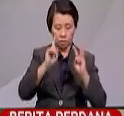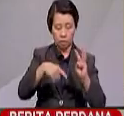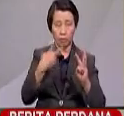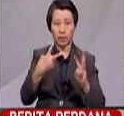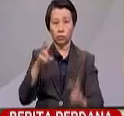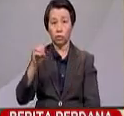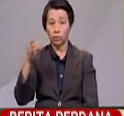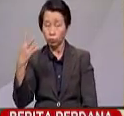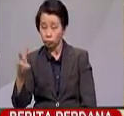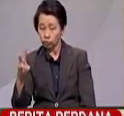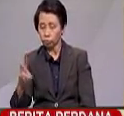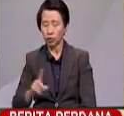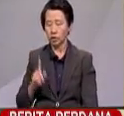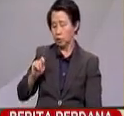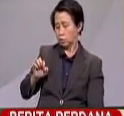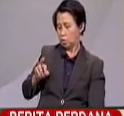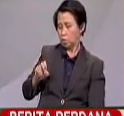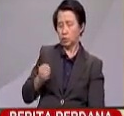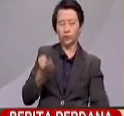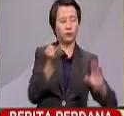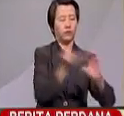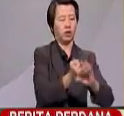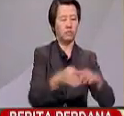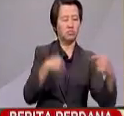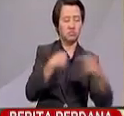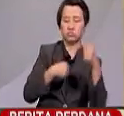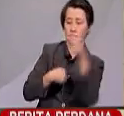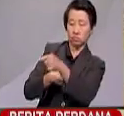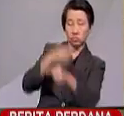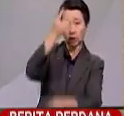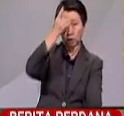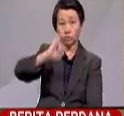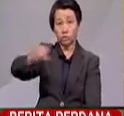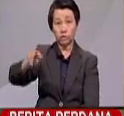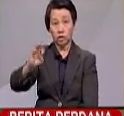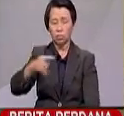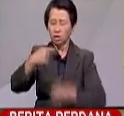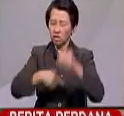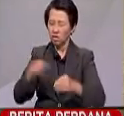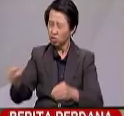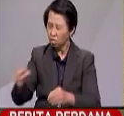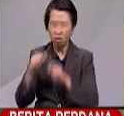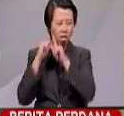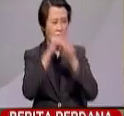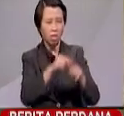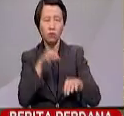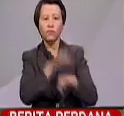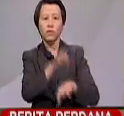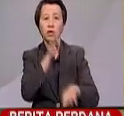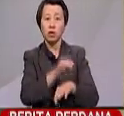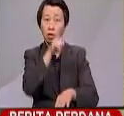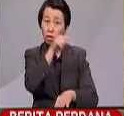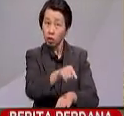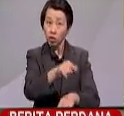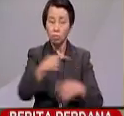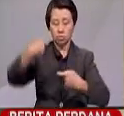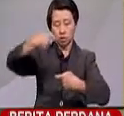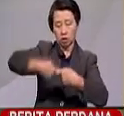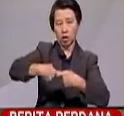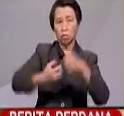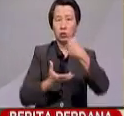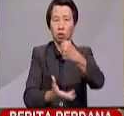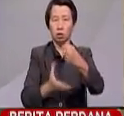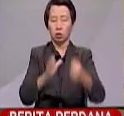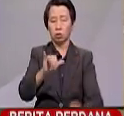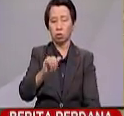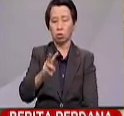April 2017, Teresa Kok memfailkan saman terhadap Datuk Seri Jamal berhubung kenyataan berbau fitnah terhadapnya berkaitan dana